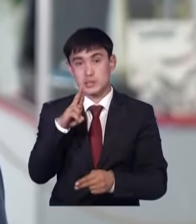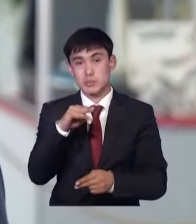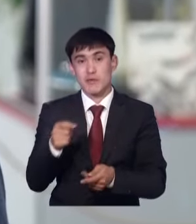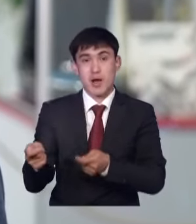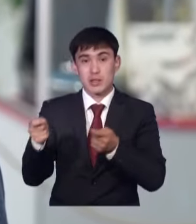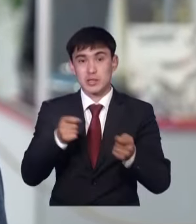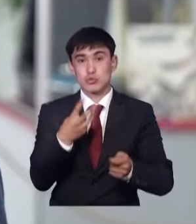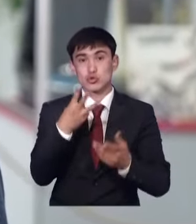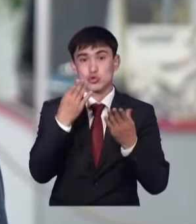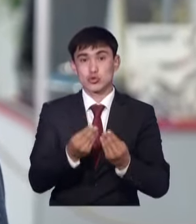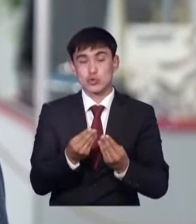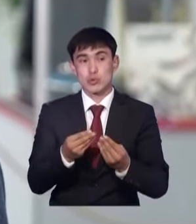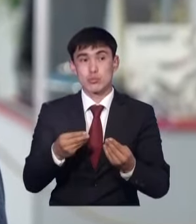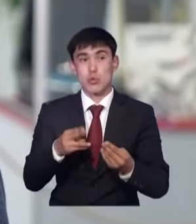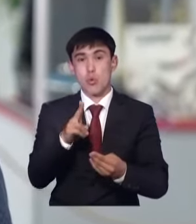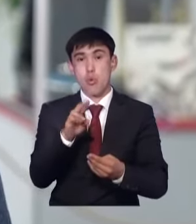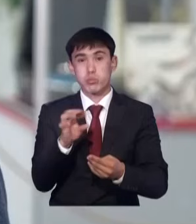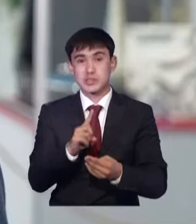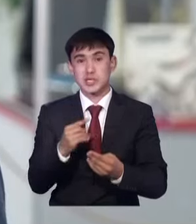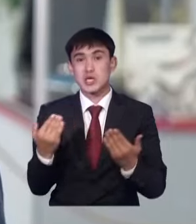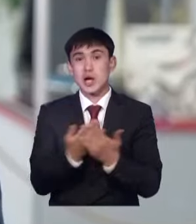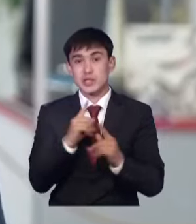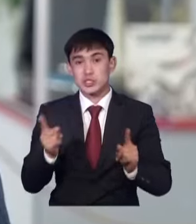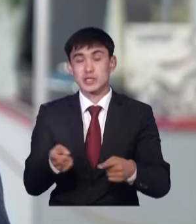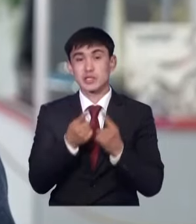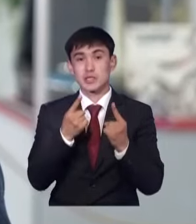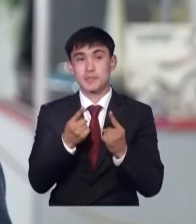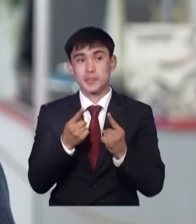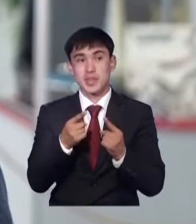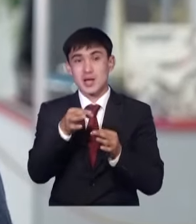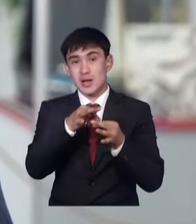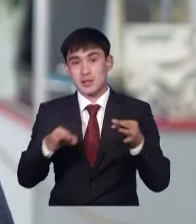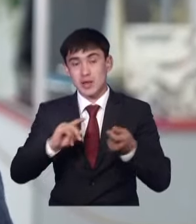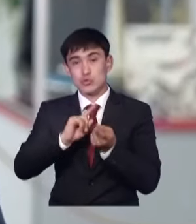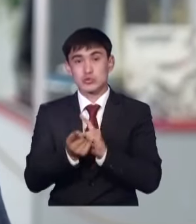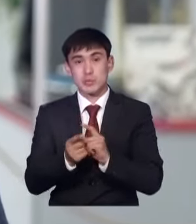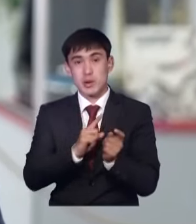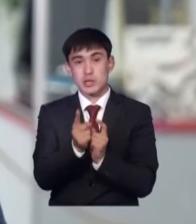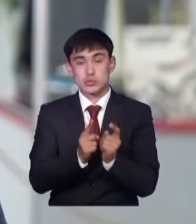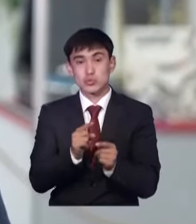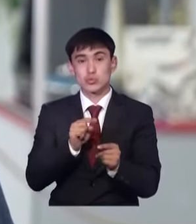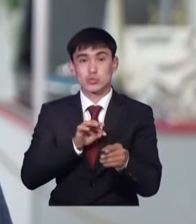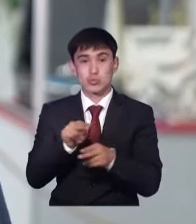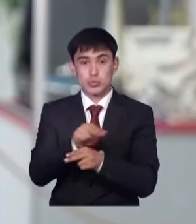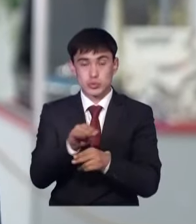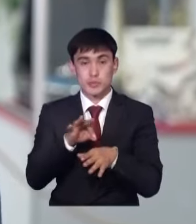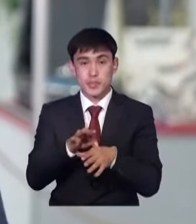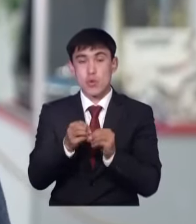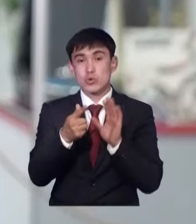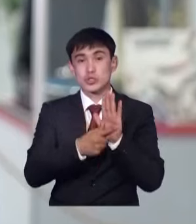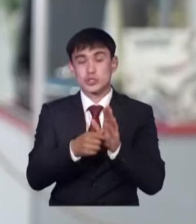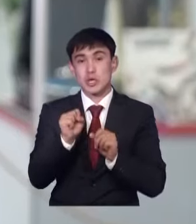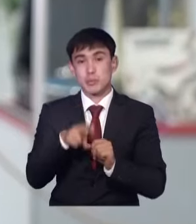алдыртып, 3 күн бойына бұл қобызды қайтадан жандандырып, қылдарын ауыстырып, тағы да реконструкциядан өткізіп, 17 сәуір